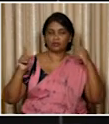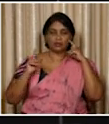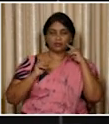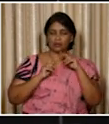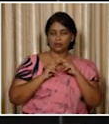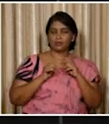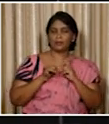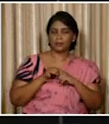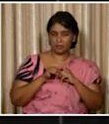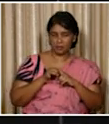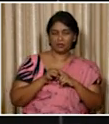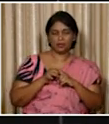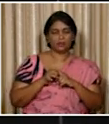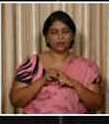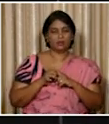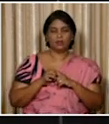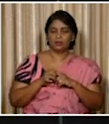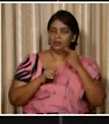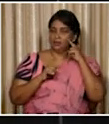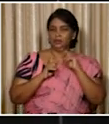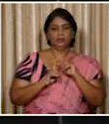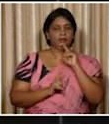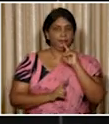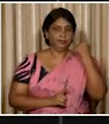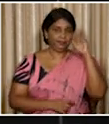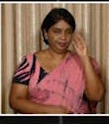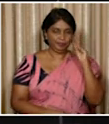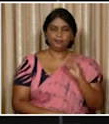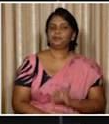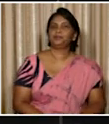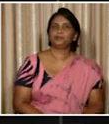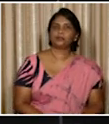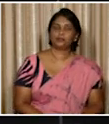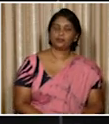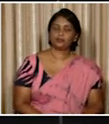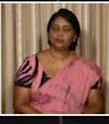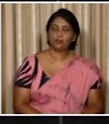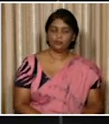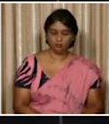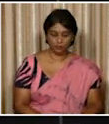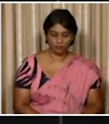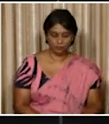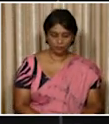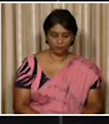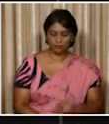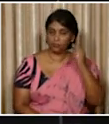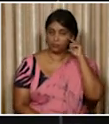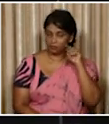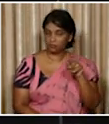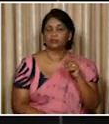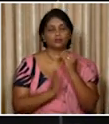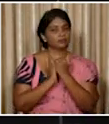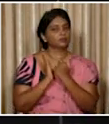பாராளுமன்றத்திலே பதிவு செய்திருந்தோம். அது தொடர்பான சில பதிவுகளை, நேற்றையானுடைய தொடர்ச்சியான சில பதிவுகளை நான் இந்த உயர்ந்த